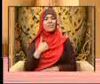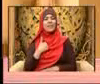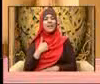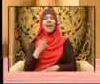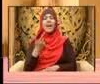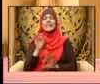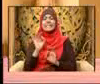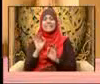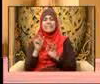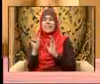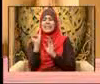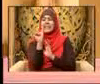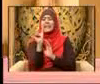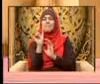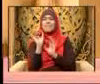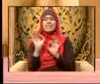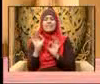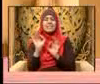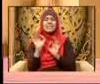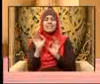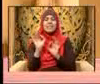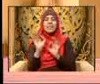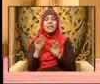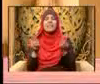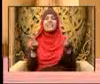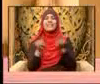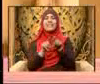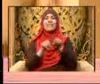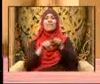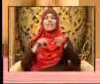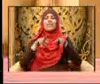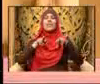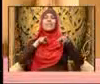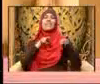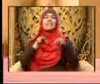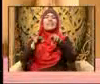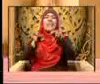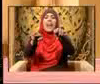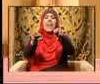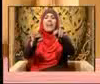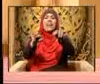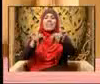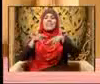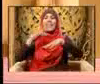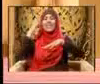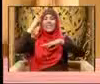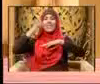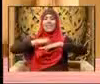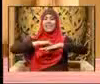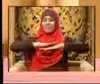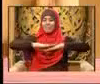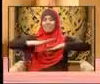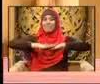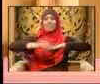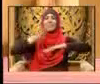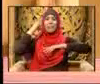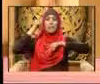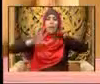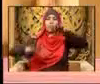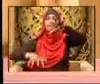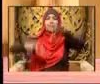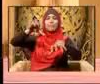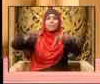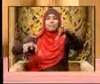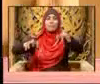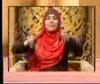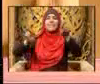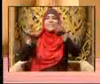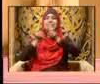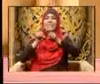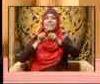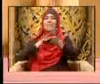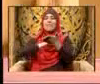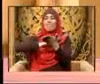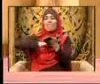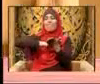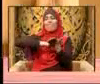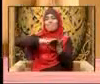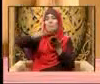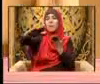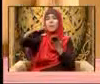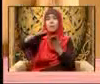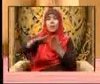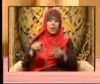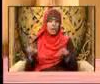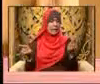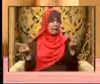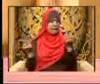والعبد والإنسان عندما يعبد الطريق إنما يشكل طريقه، أيضا الإنسان عندما يقف